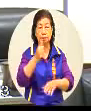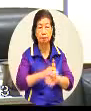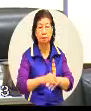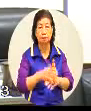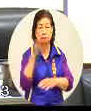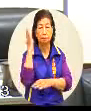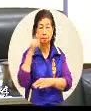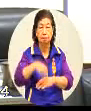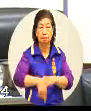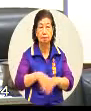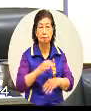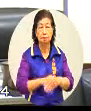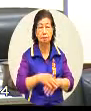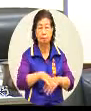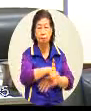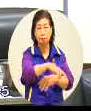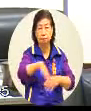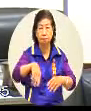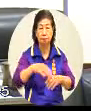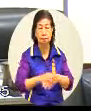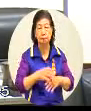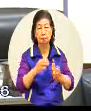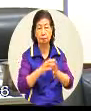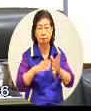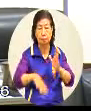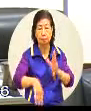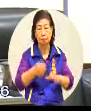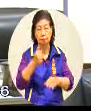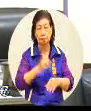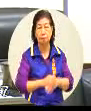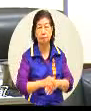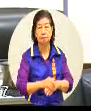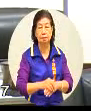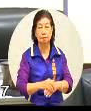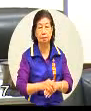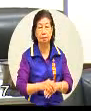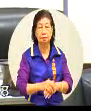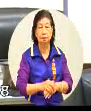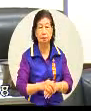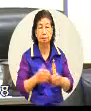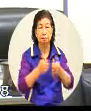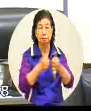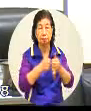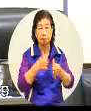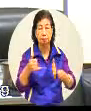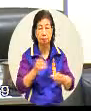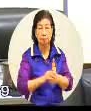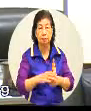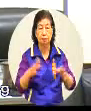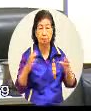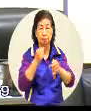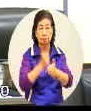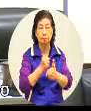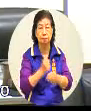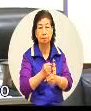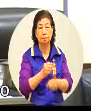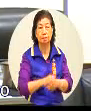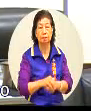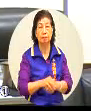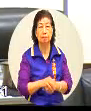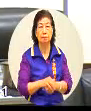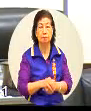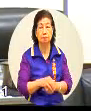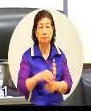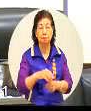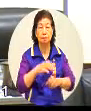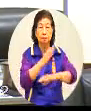府咧所有诶局处长，啊，咱议会各位同仁，咱遮